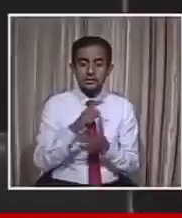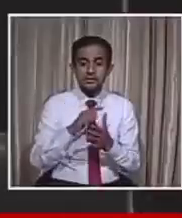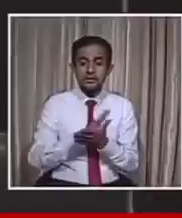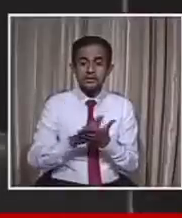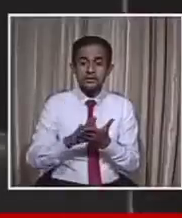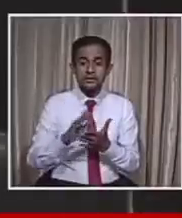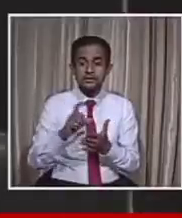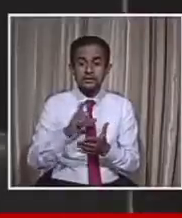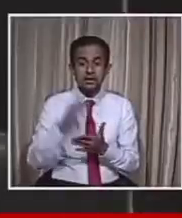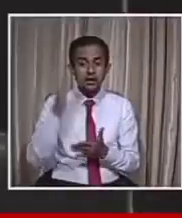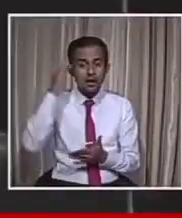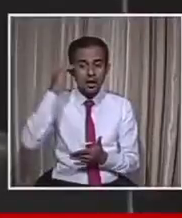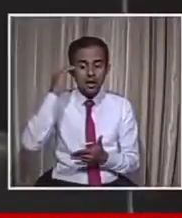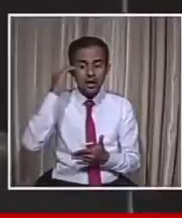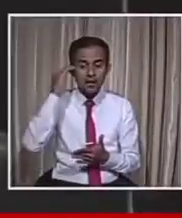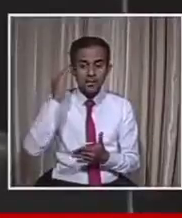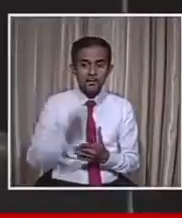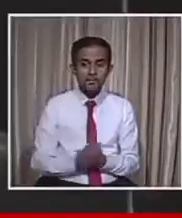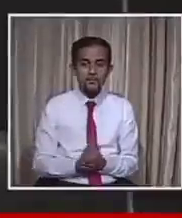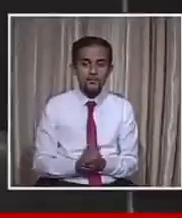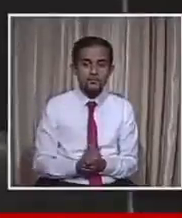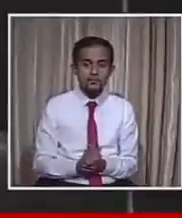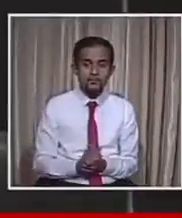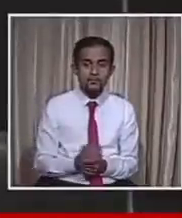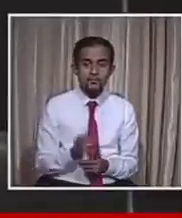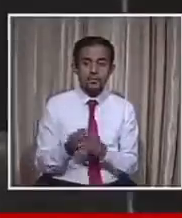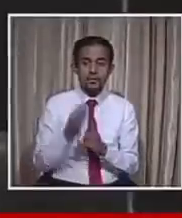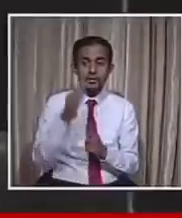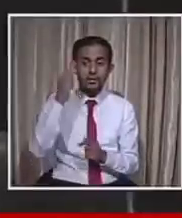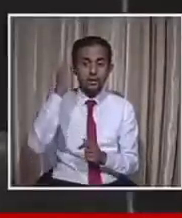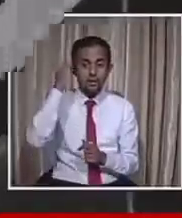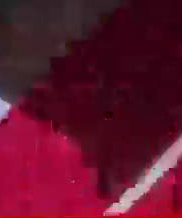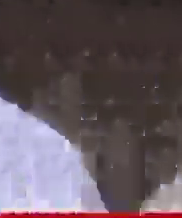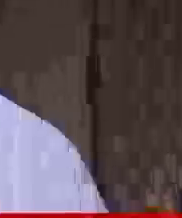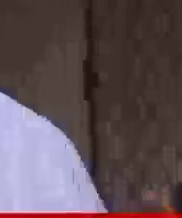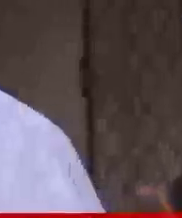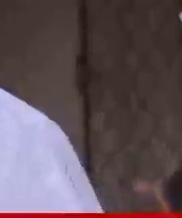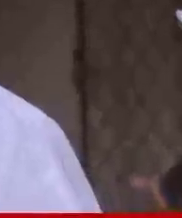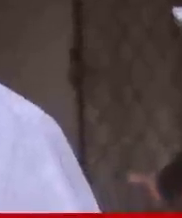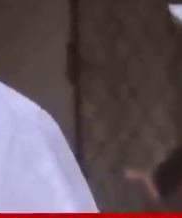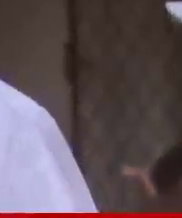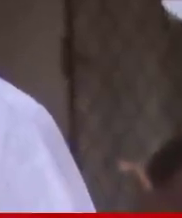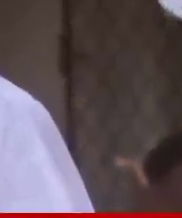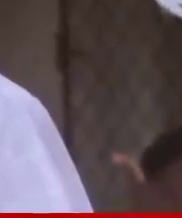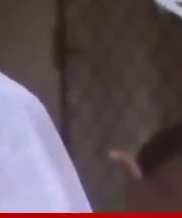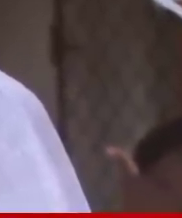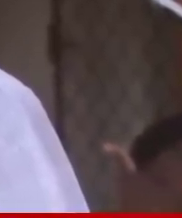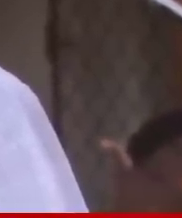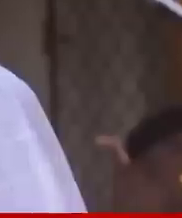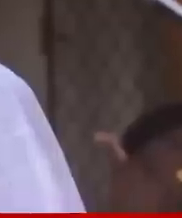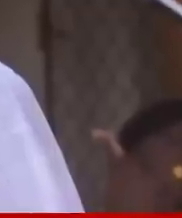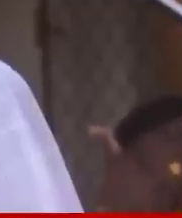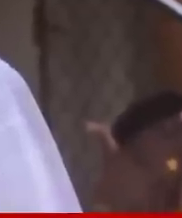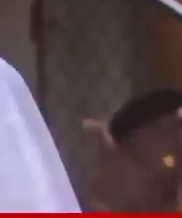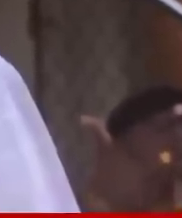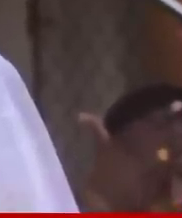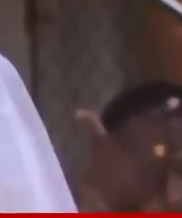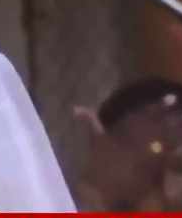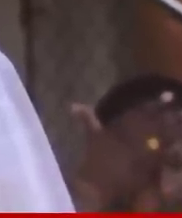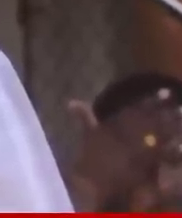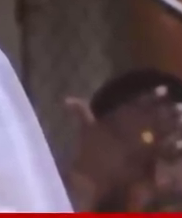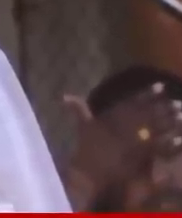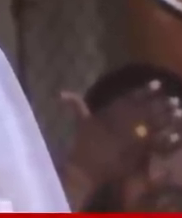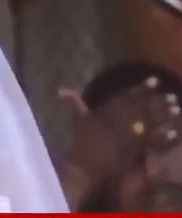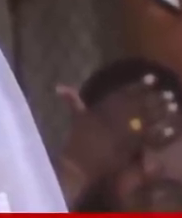செய்ய முடியாது என நாடாளுமன்ற உறுப்பினர் ஹர்ஷடி சில்வா தெரிவித்துள்ளார். விடுதலை புலிகளின் போராட்டத்தை முன்னெடுத்திருந்த தமிழ்